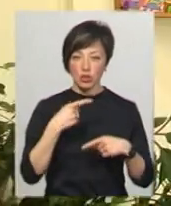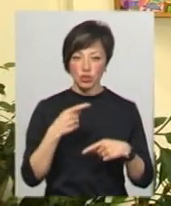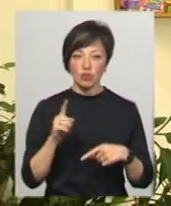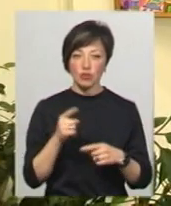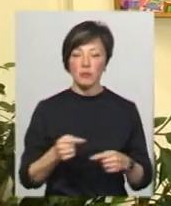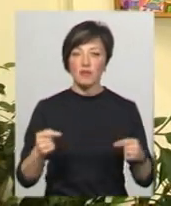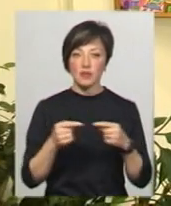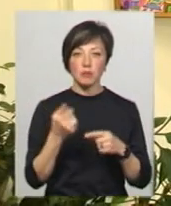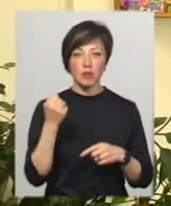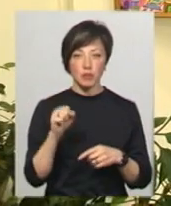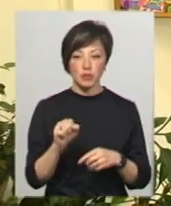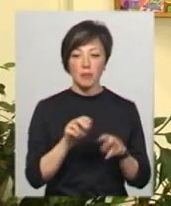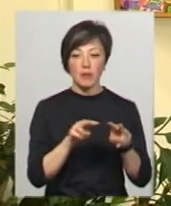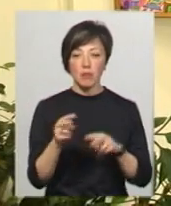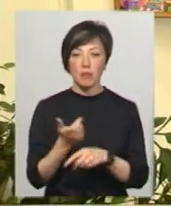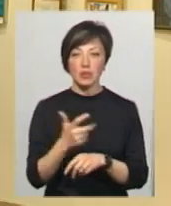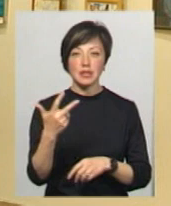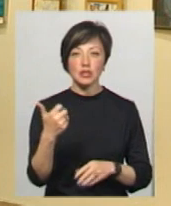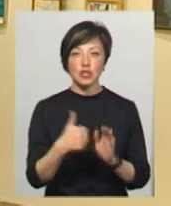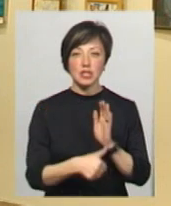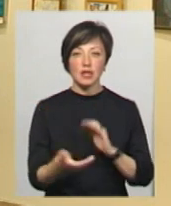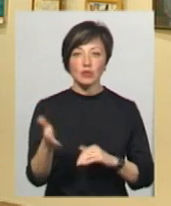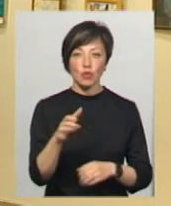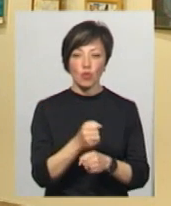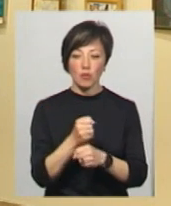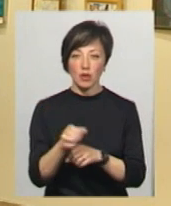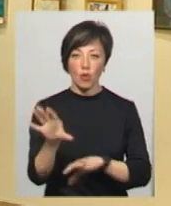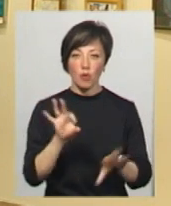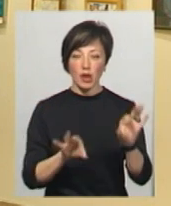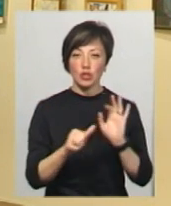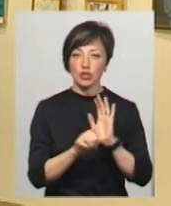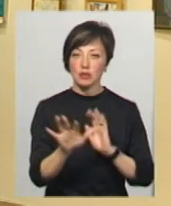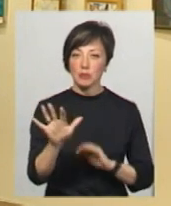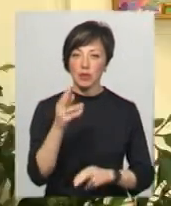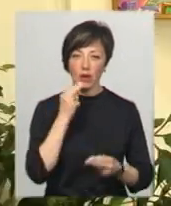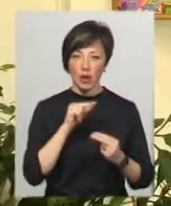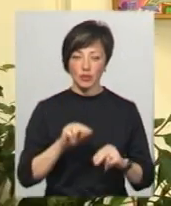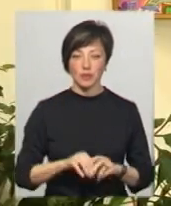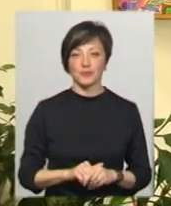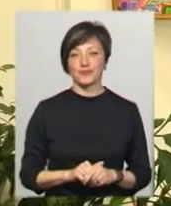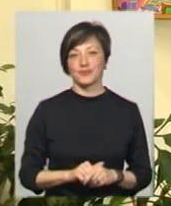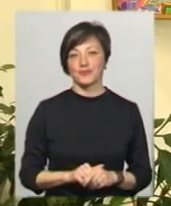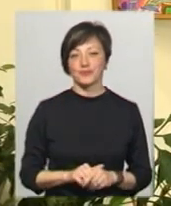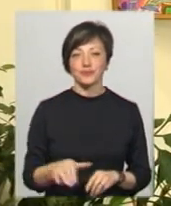щоб визначити переможців, переглянули понад 360 робіт, з яких обрали 65 кращих.